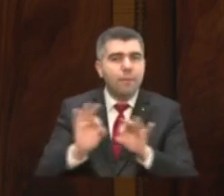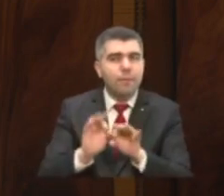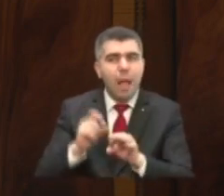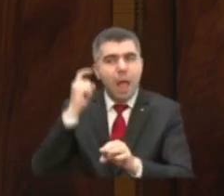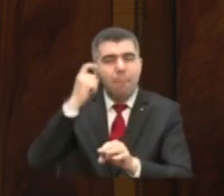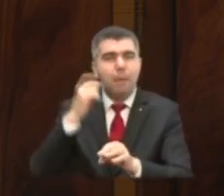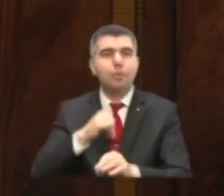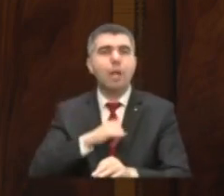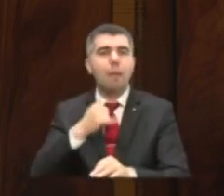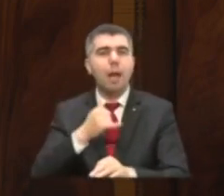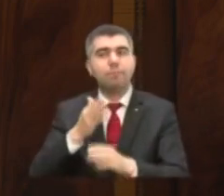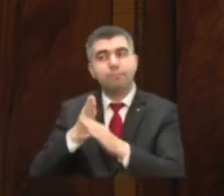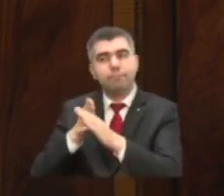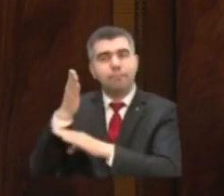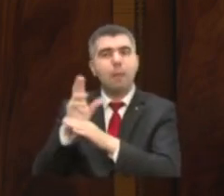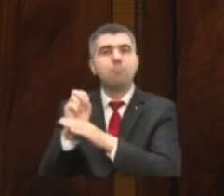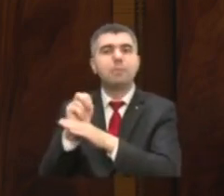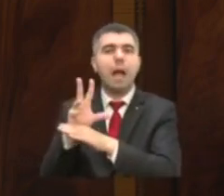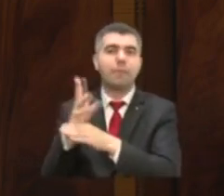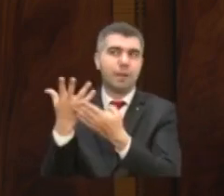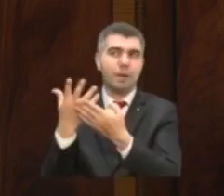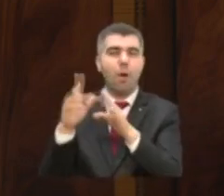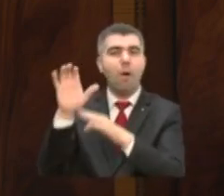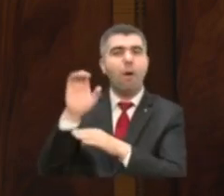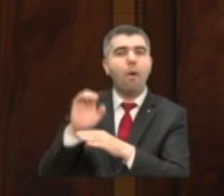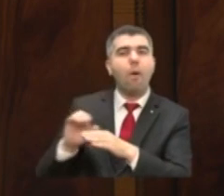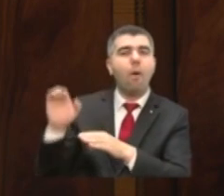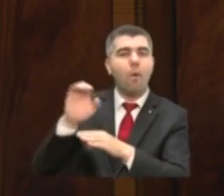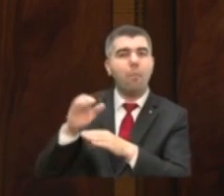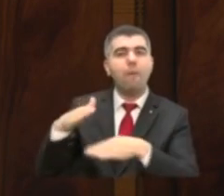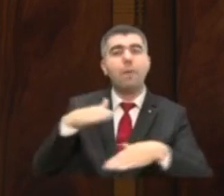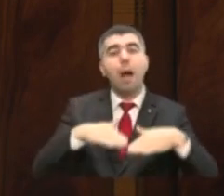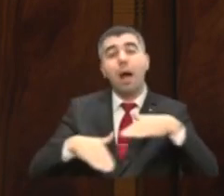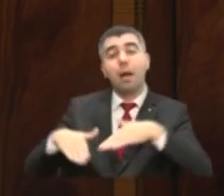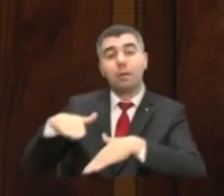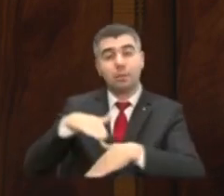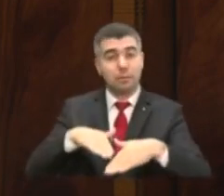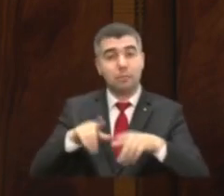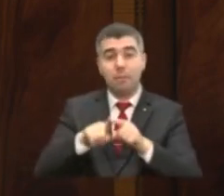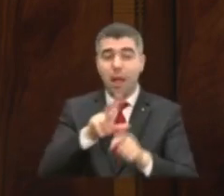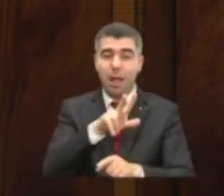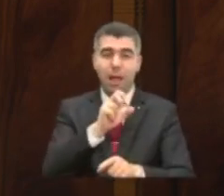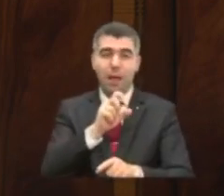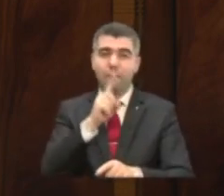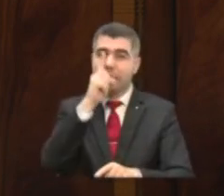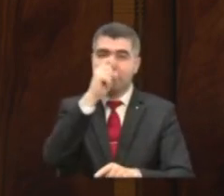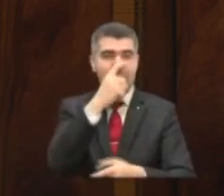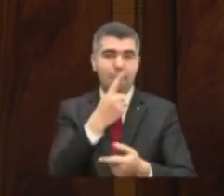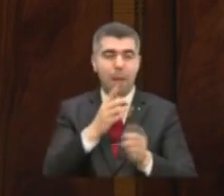علنيا خلال الآونة الأخيرة بحثا عن مقومات العيش الكريم رغم المخاطر التي يتعرضون